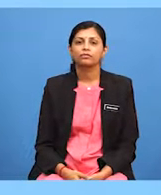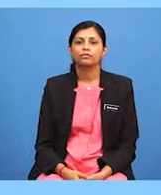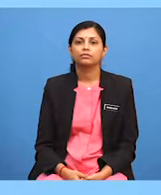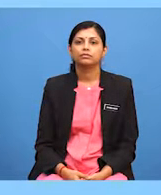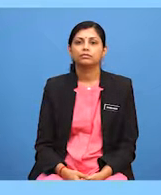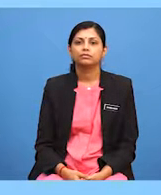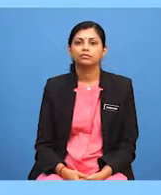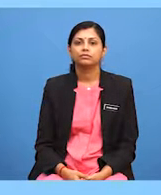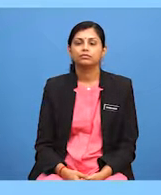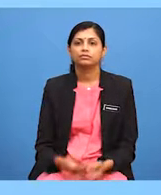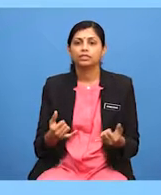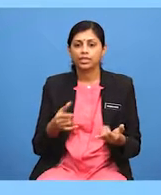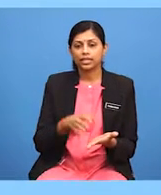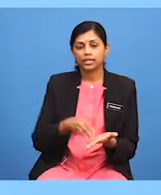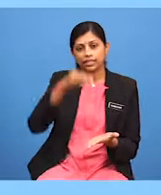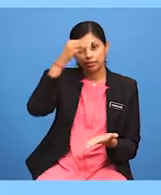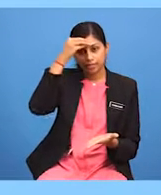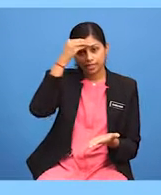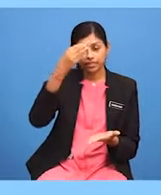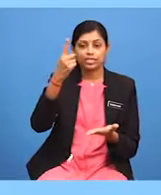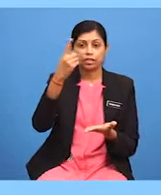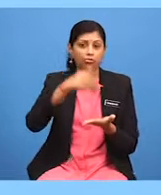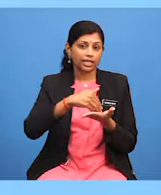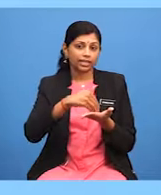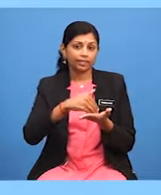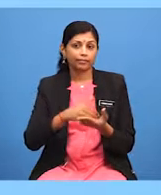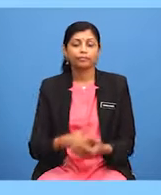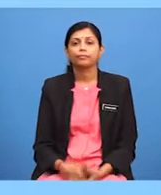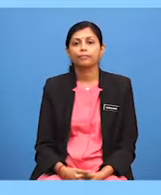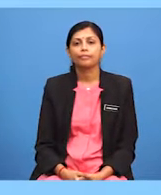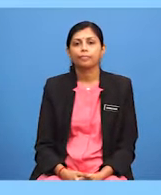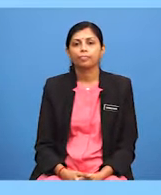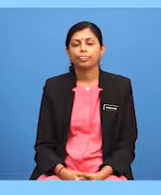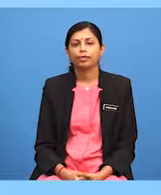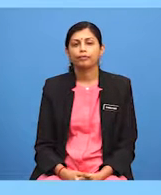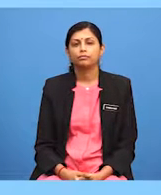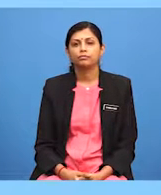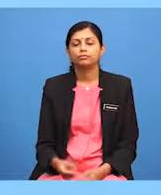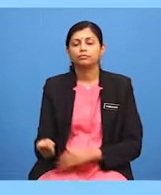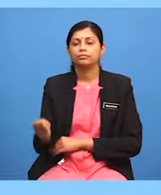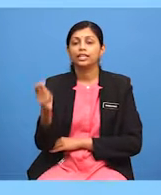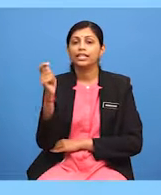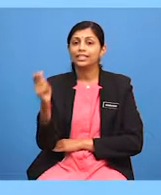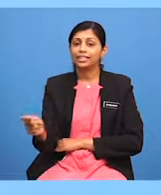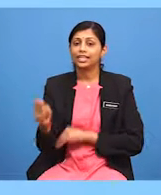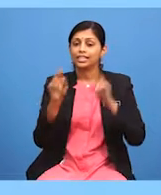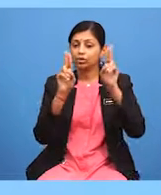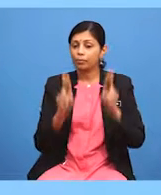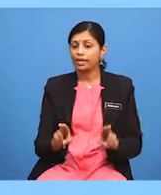dengan 72 saat. Dan jawapannya adalah